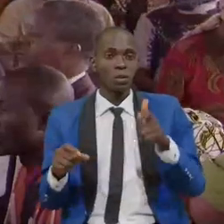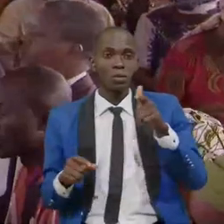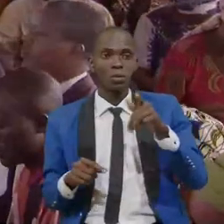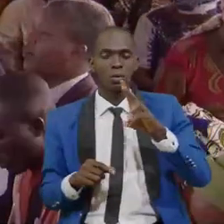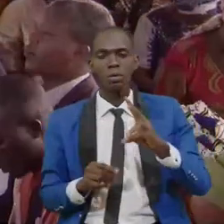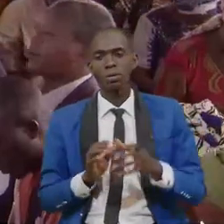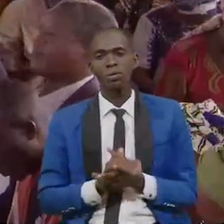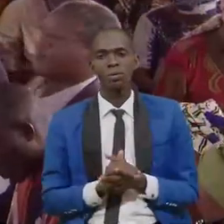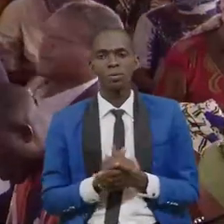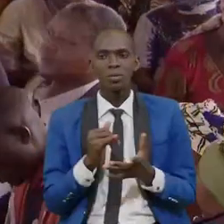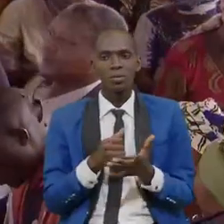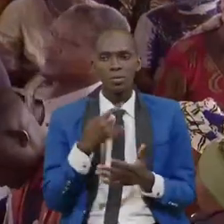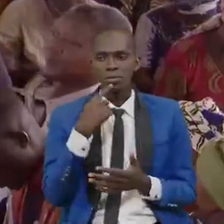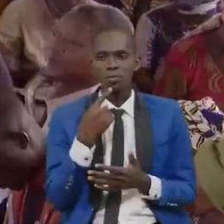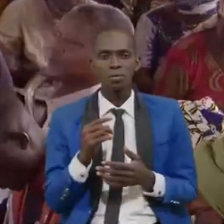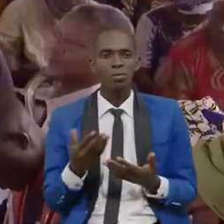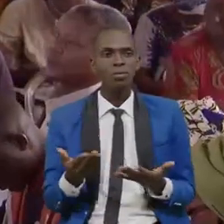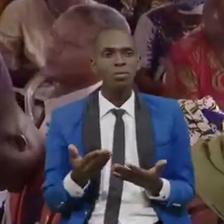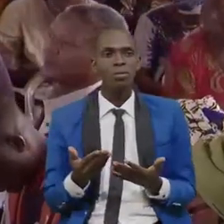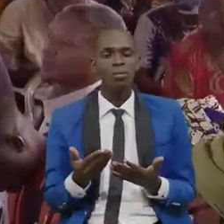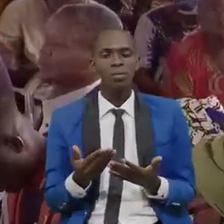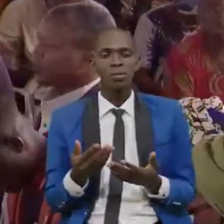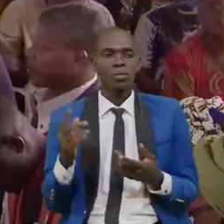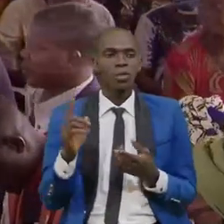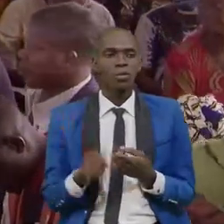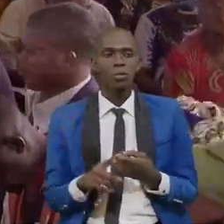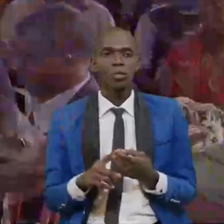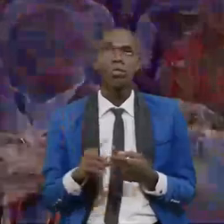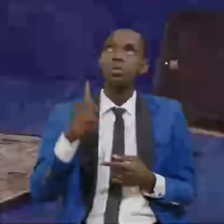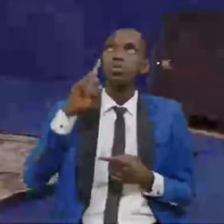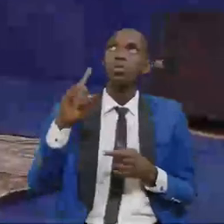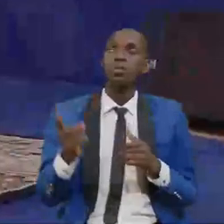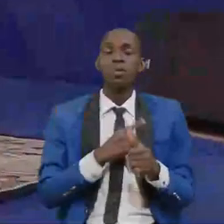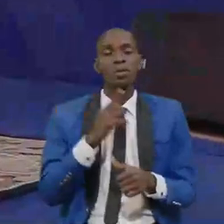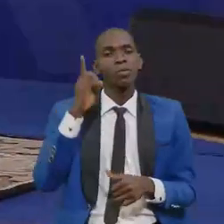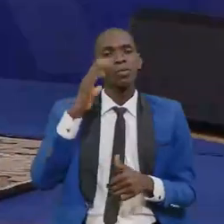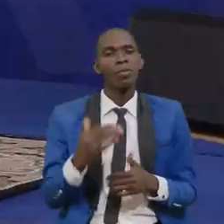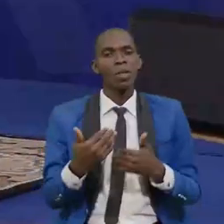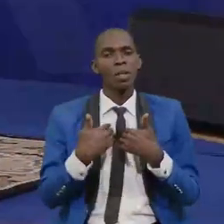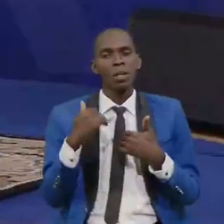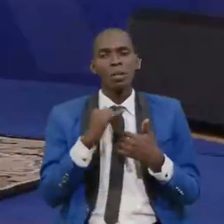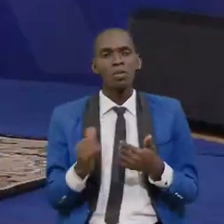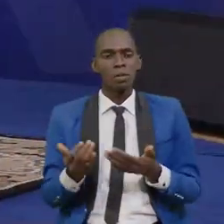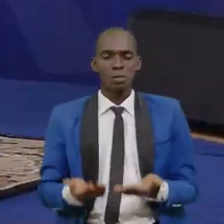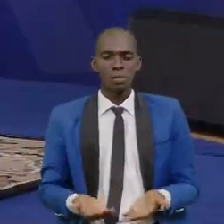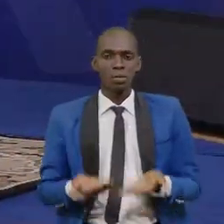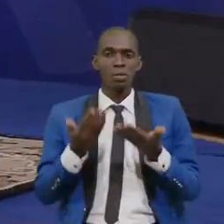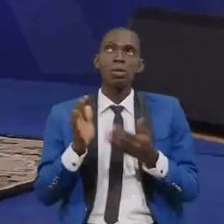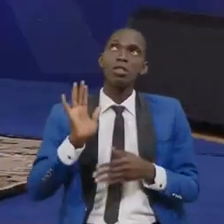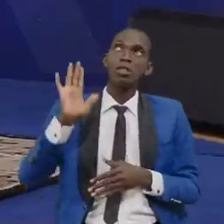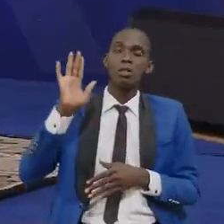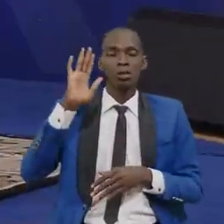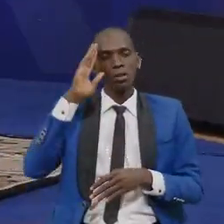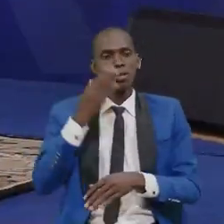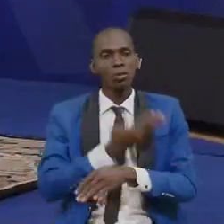Verset 26 nous dit, « C'est à vous premièrement que Dieu ayant suscité son serviteur, Jésus, là,